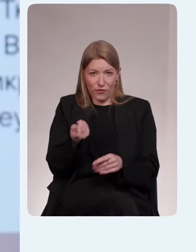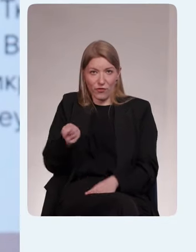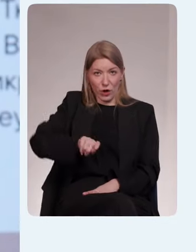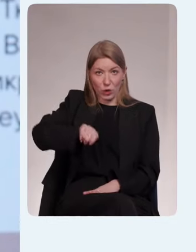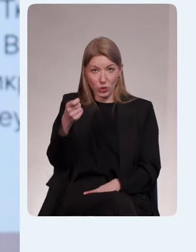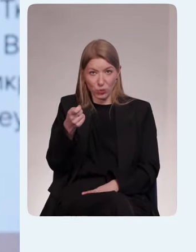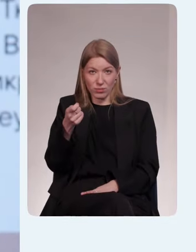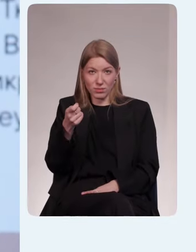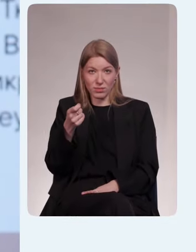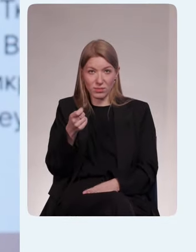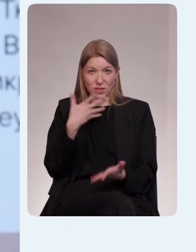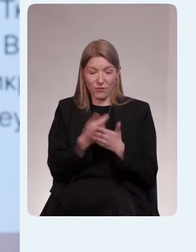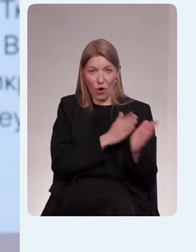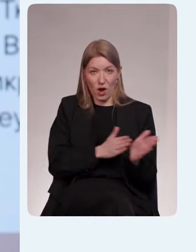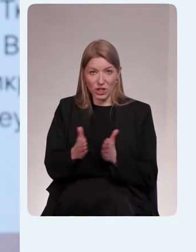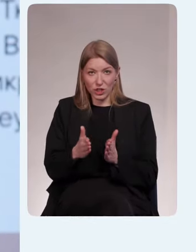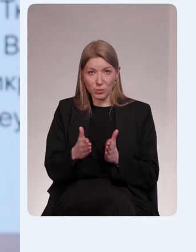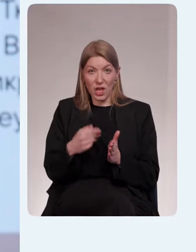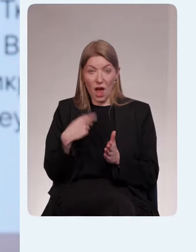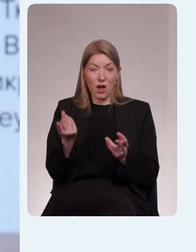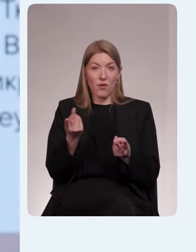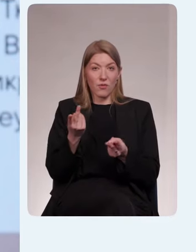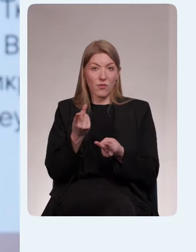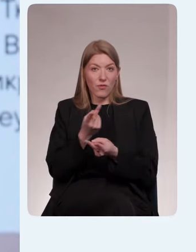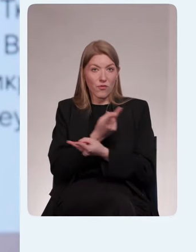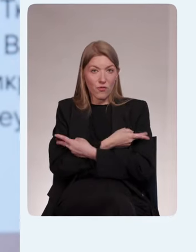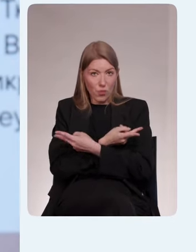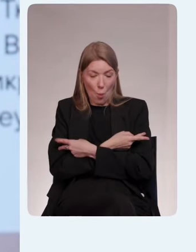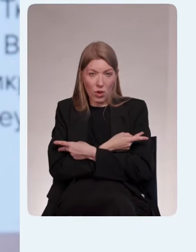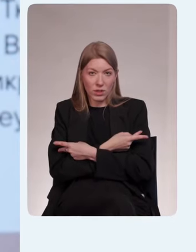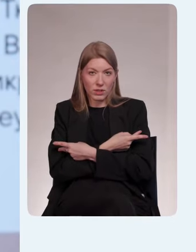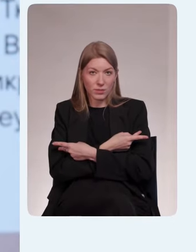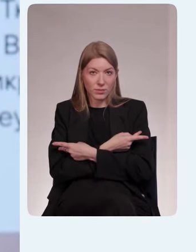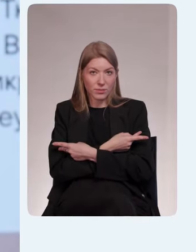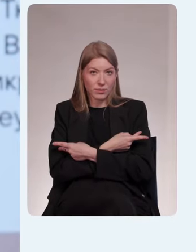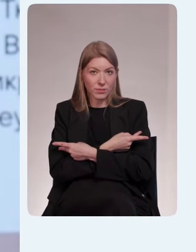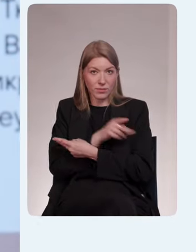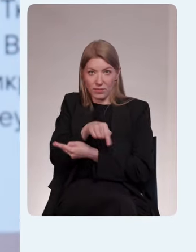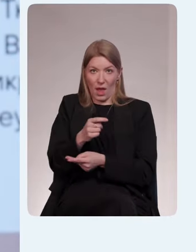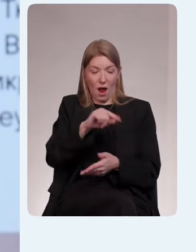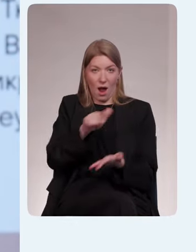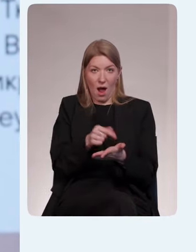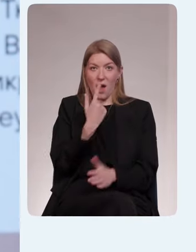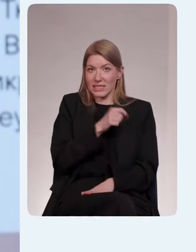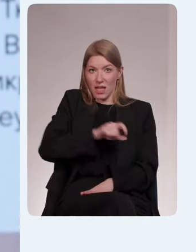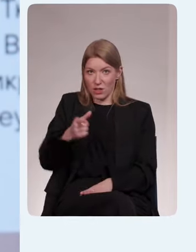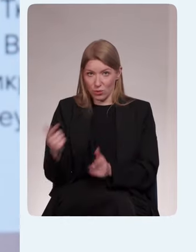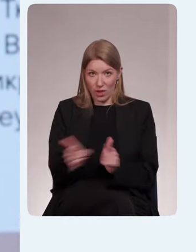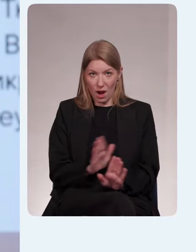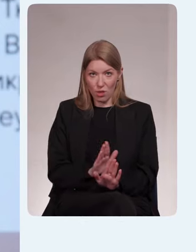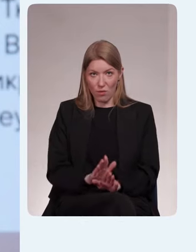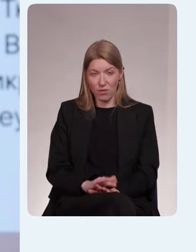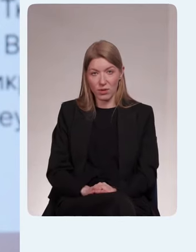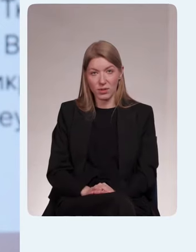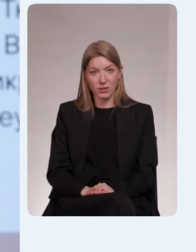Я в шортах и футболке к Красноярску не готова. Кому-то стало плохо, оказывается, на рейсе.